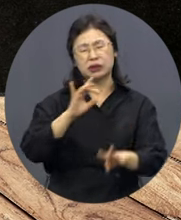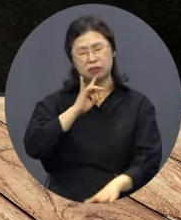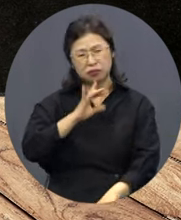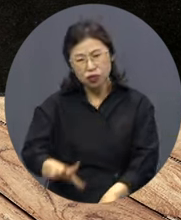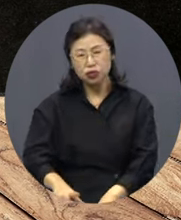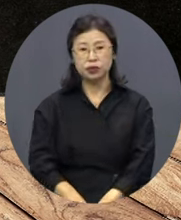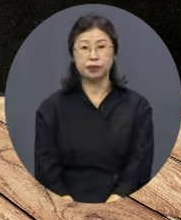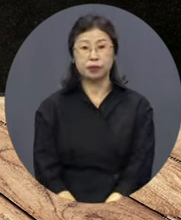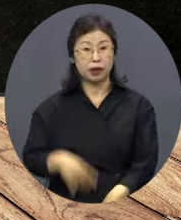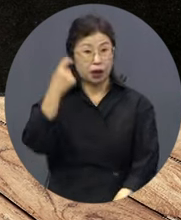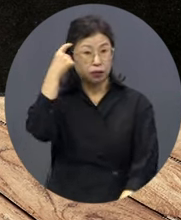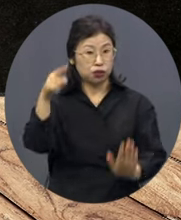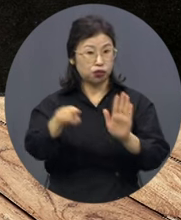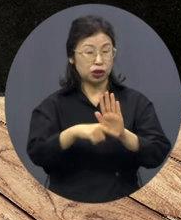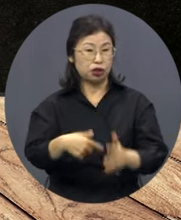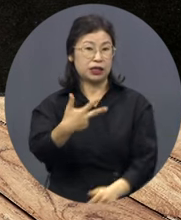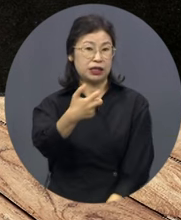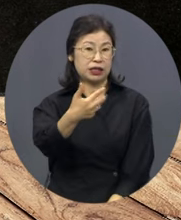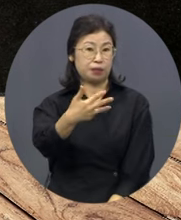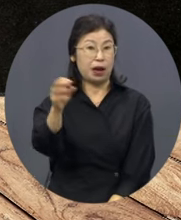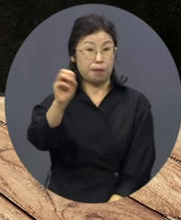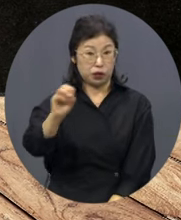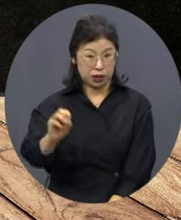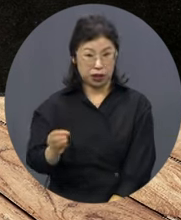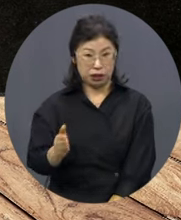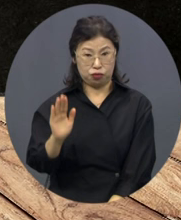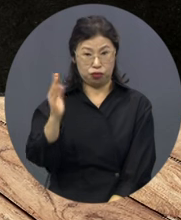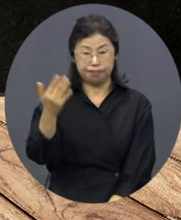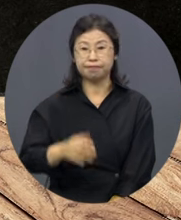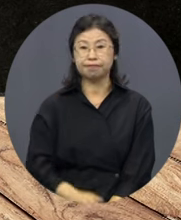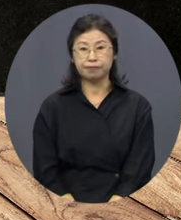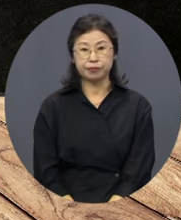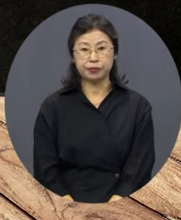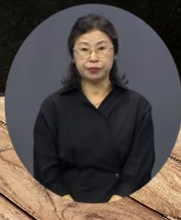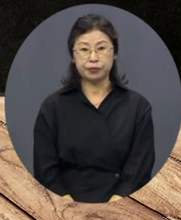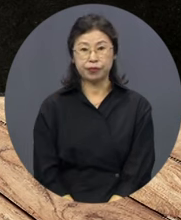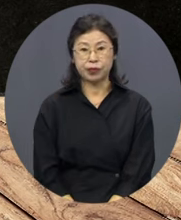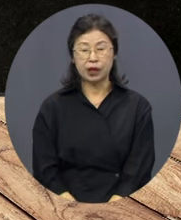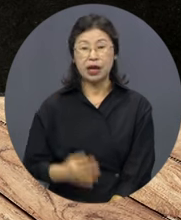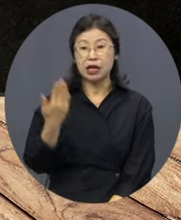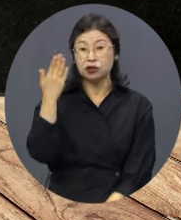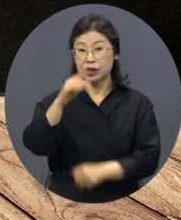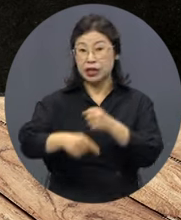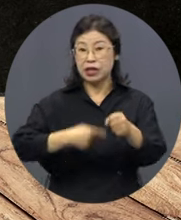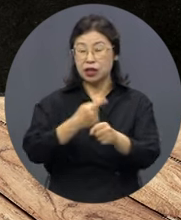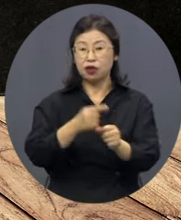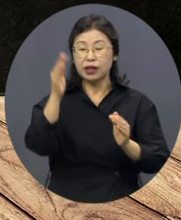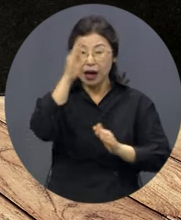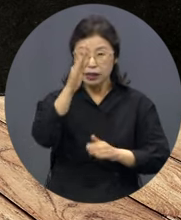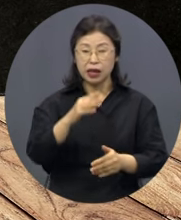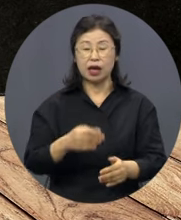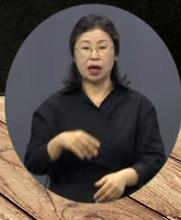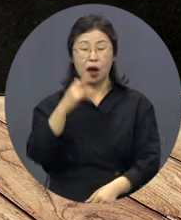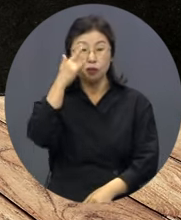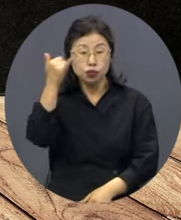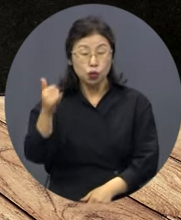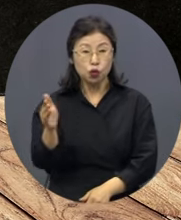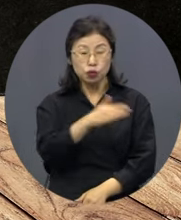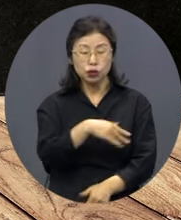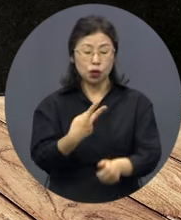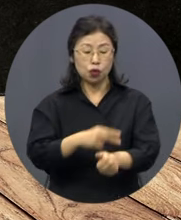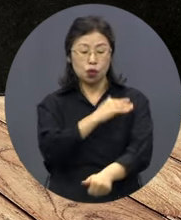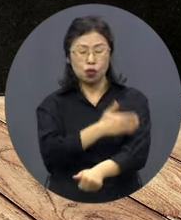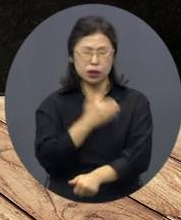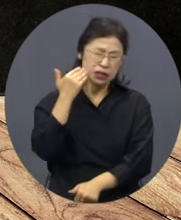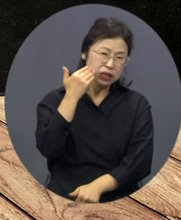그쳤고 부정 응답이 78% 차지했습니다 특히 최근 1년 동안 학생과 보호자로부터 교